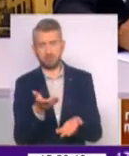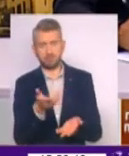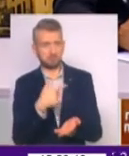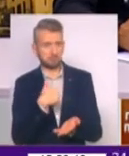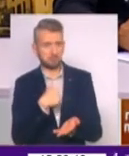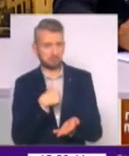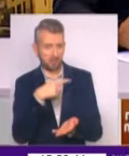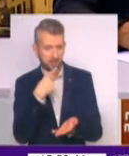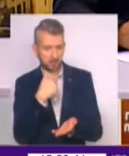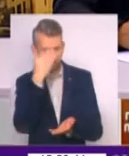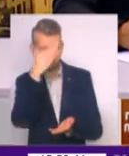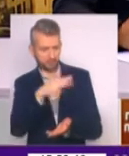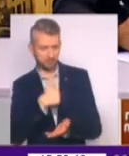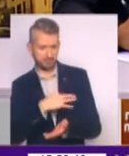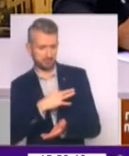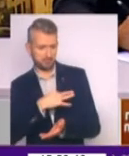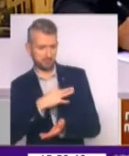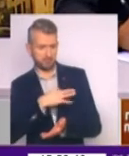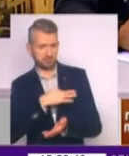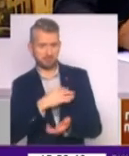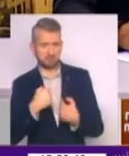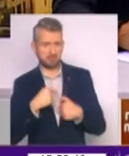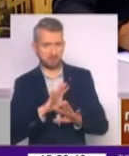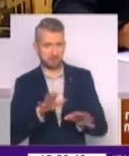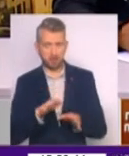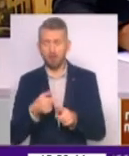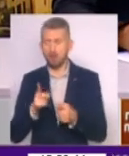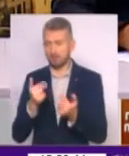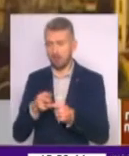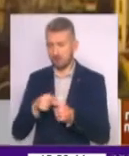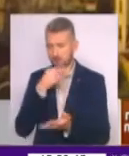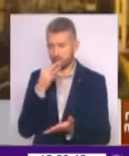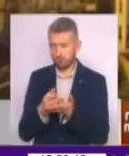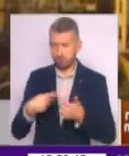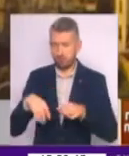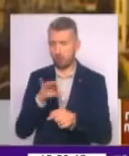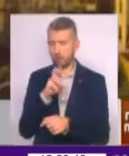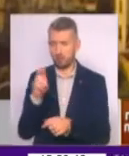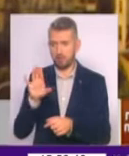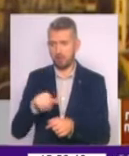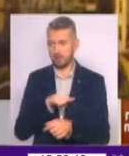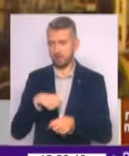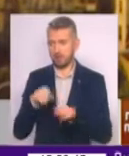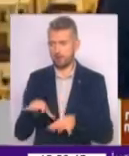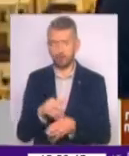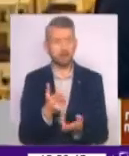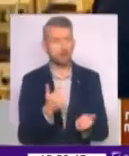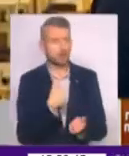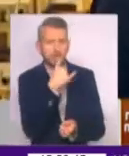казати, це не наша парафія взагалі, це ОСББ, хай самостійно вирішить це питання. Так? Тому я не можу сказати, що